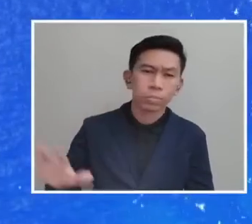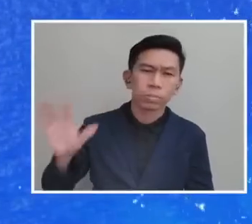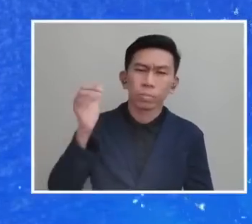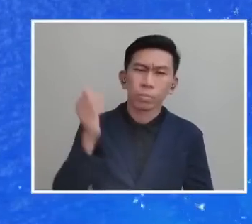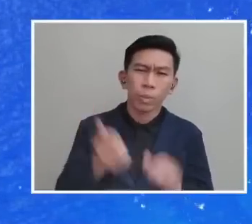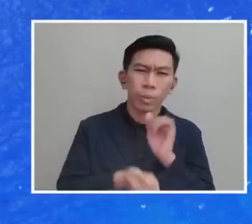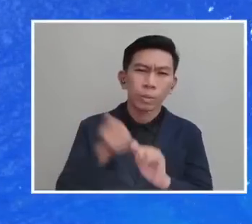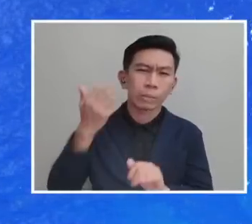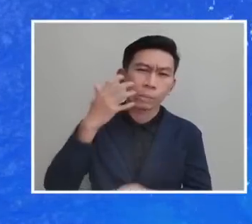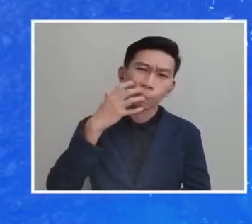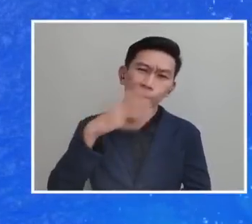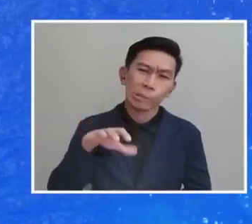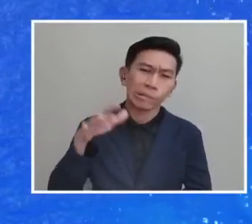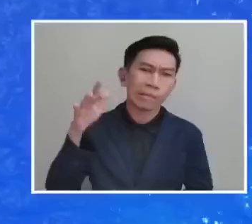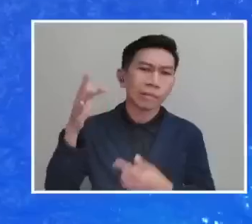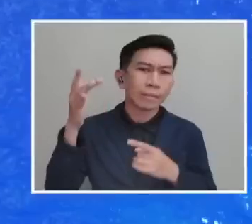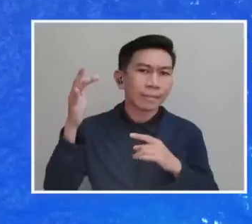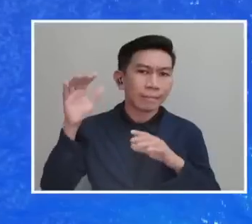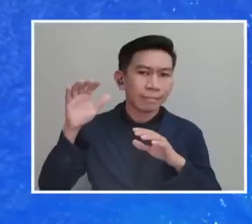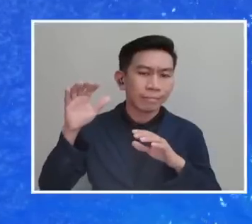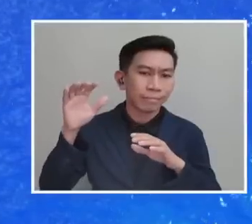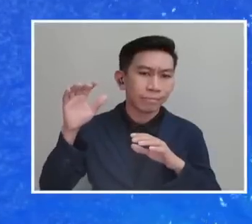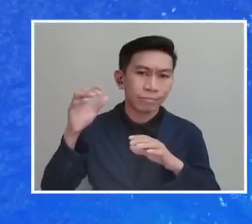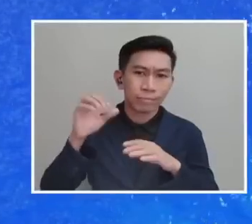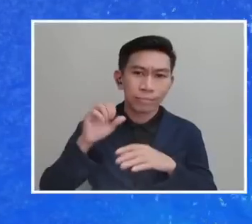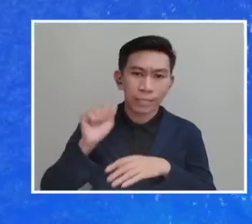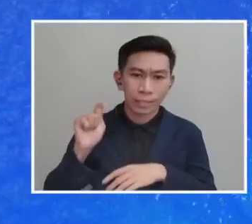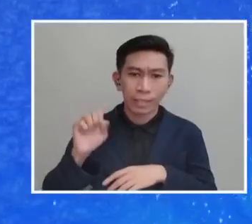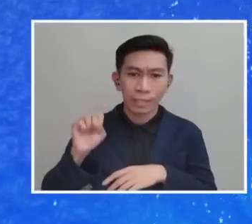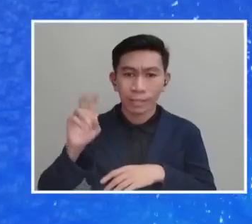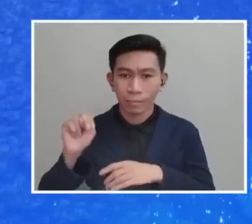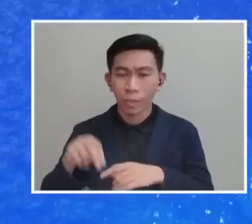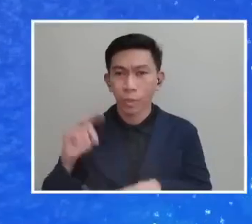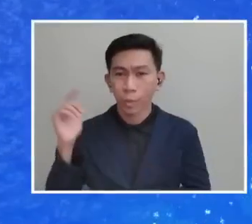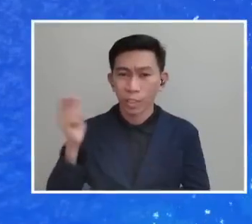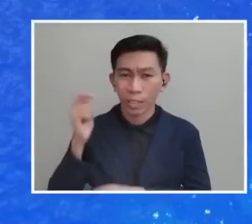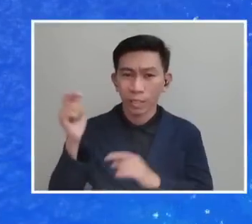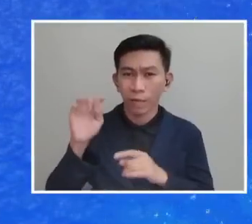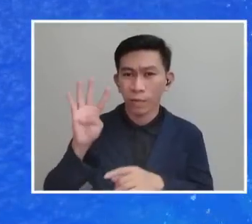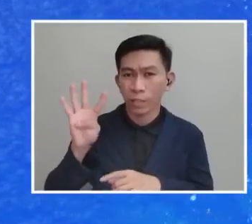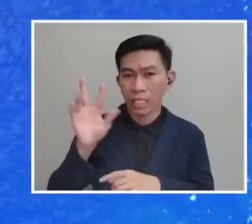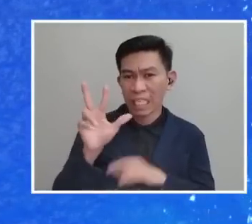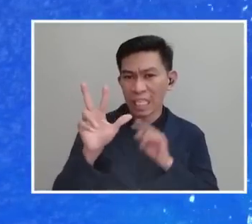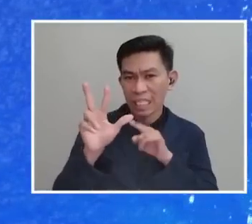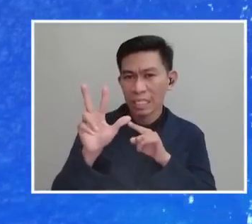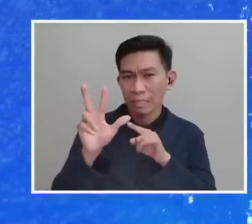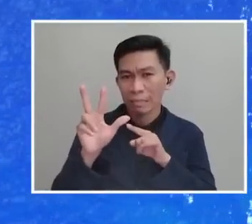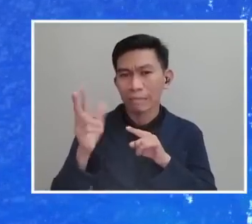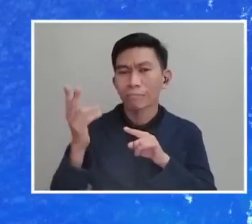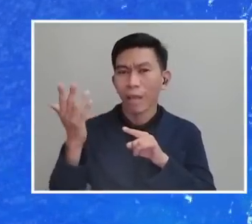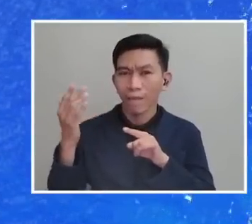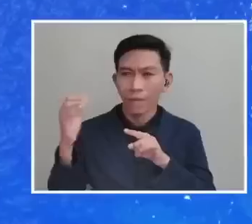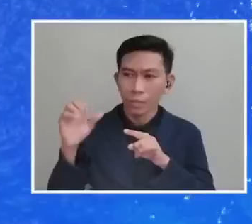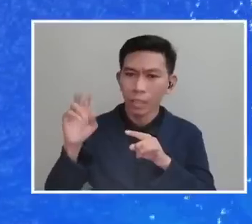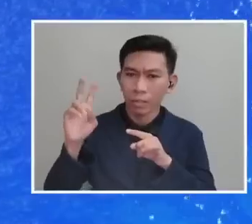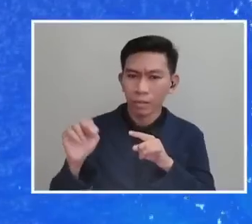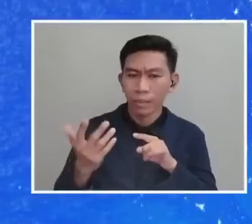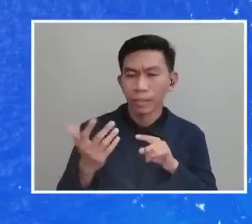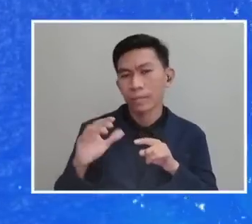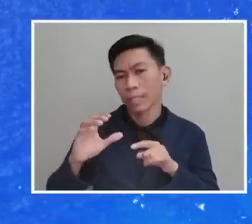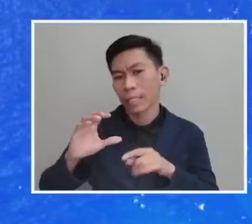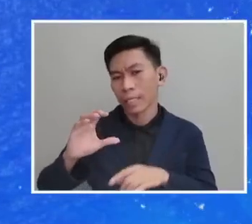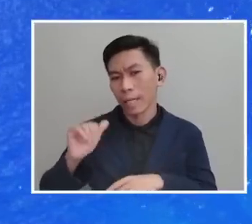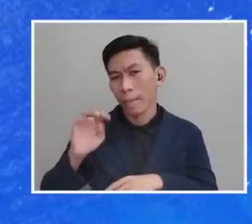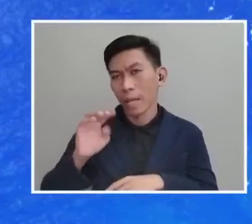weekend. Sa Tuguegarao po, Sabado 44 degrees Celsius, pagsapit naman ng Linggo 43 degrees Celsius, gayon din po sa may Cabanatuan